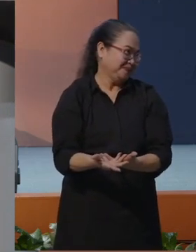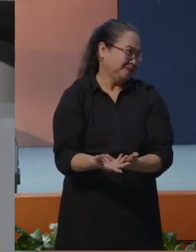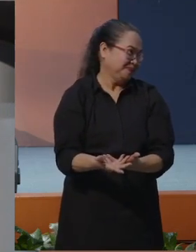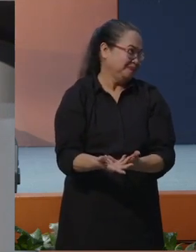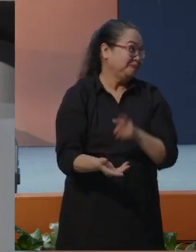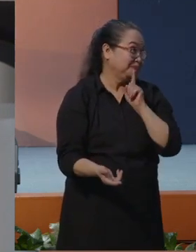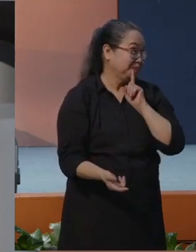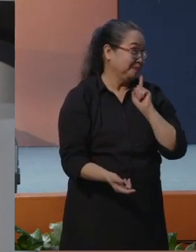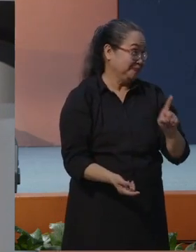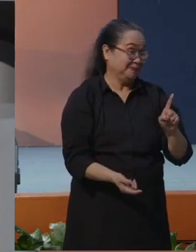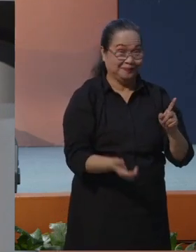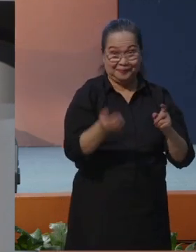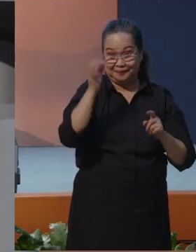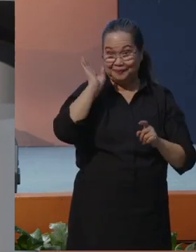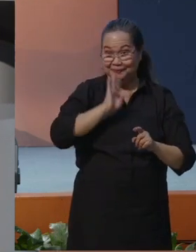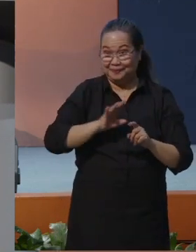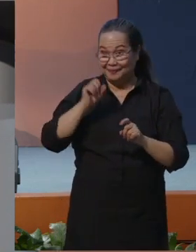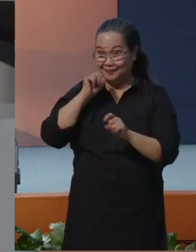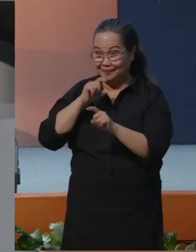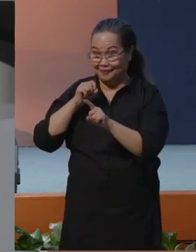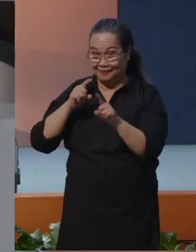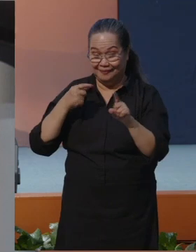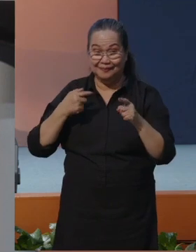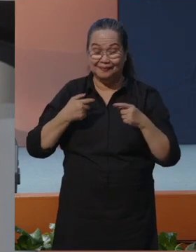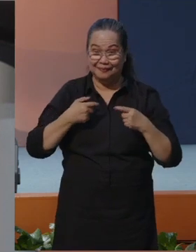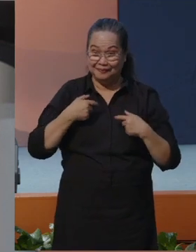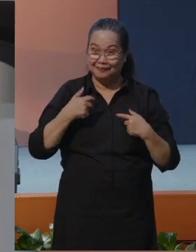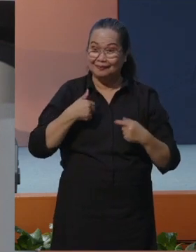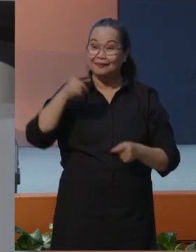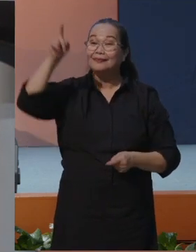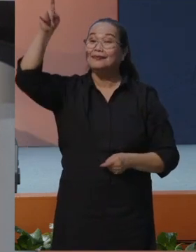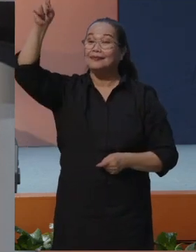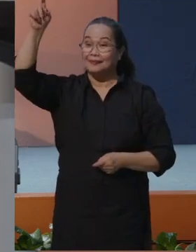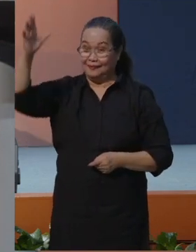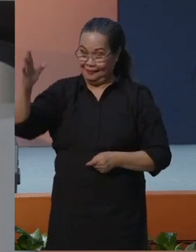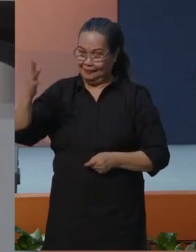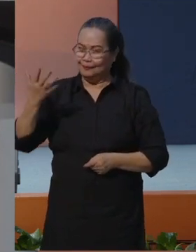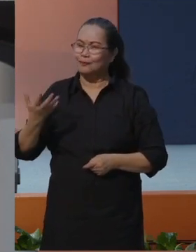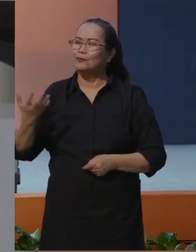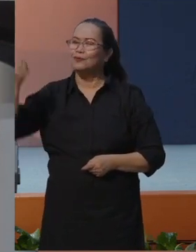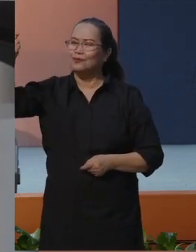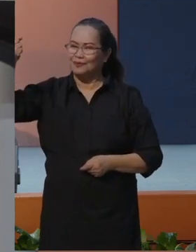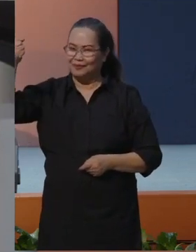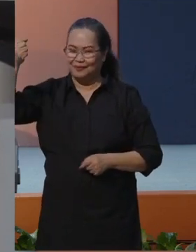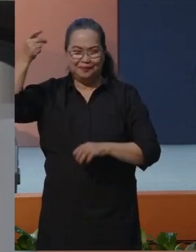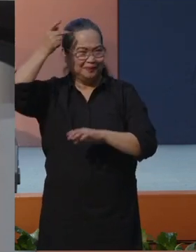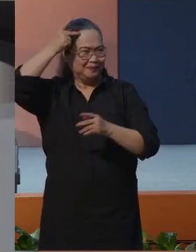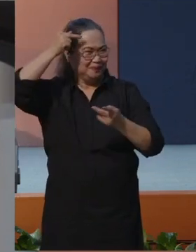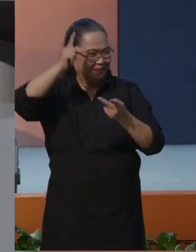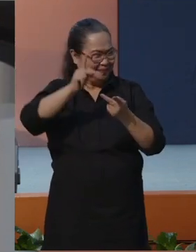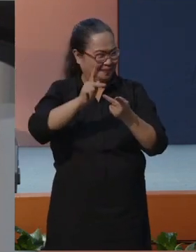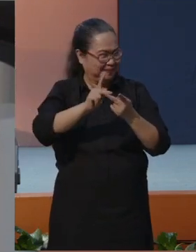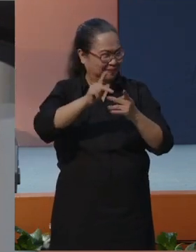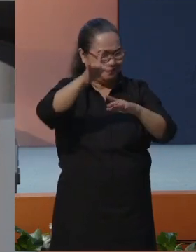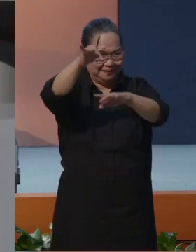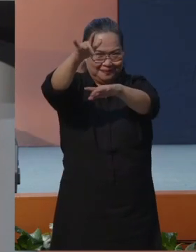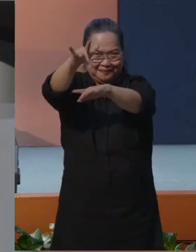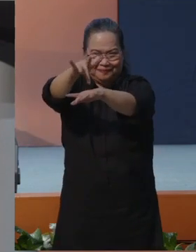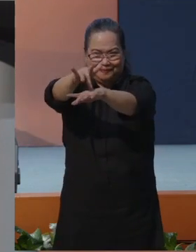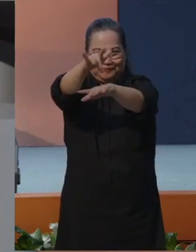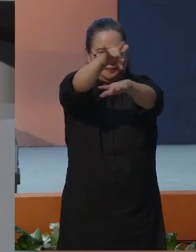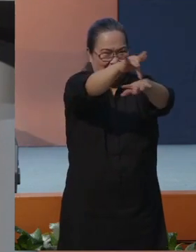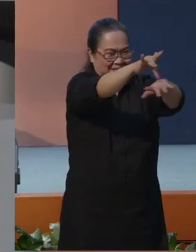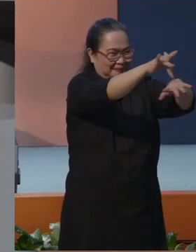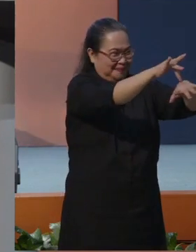kapatid, na may kakaibang layunin ang Diyos sa kanyang pagkilos sa kalagitnaan